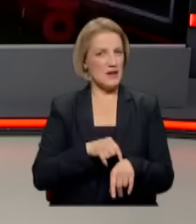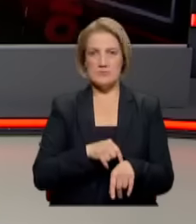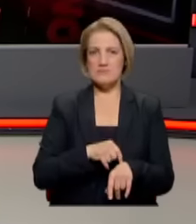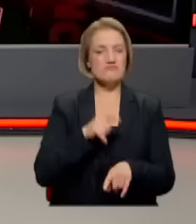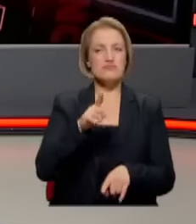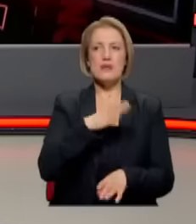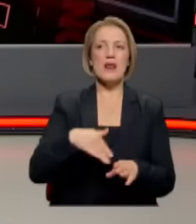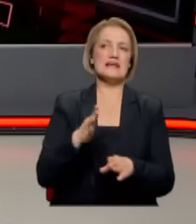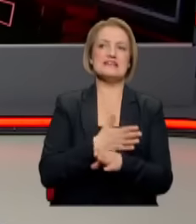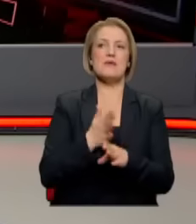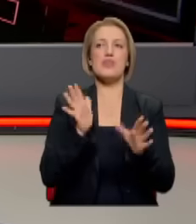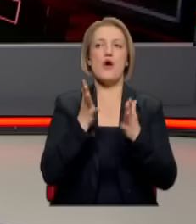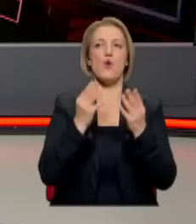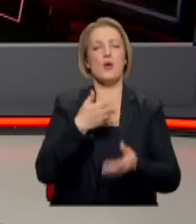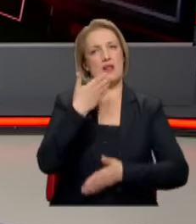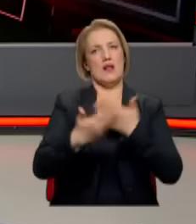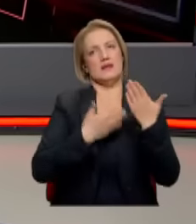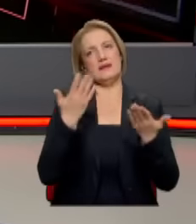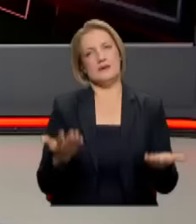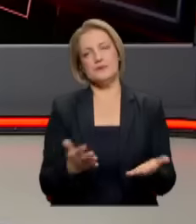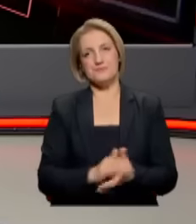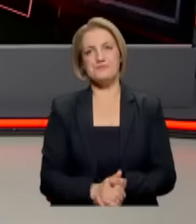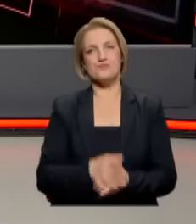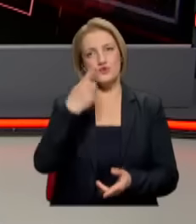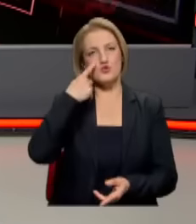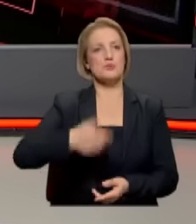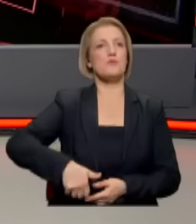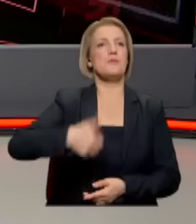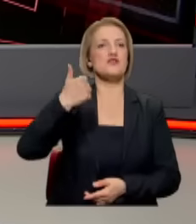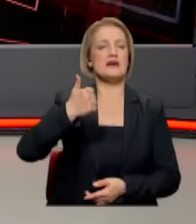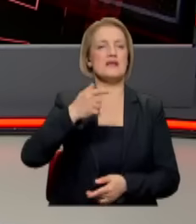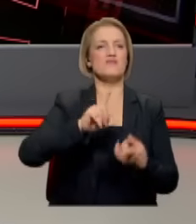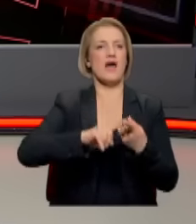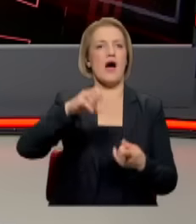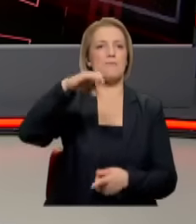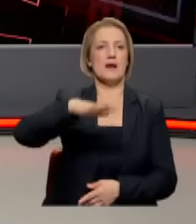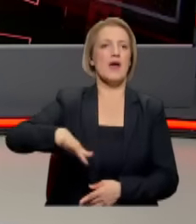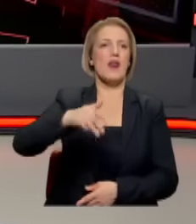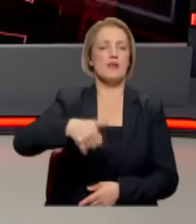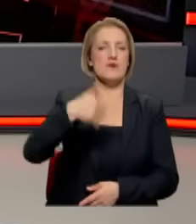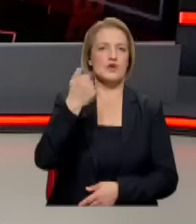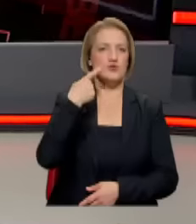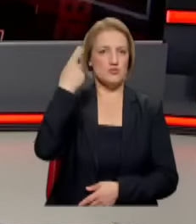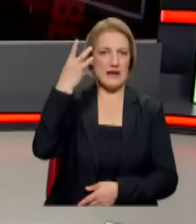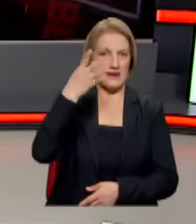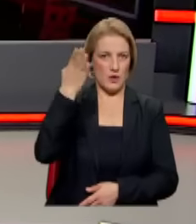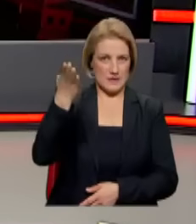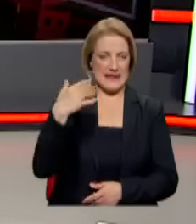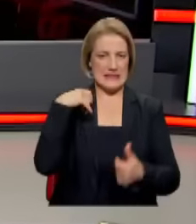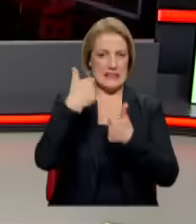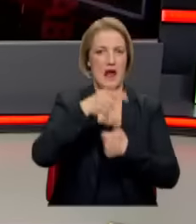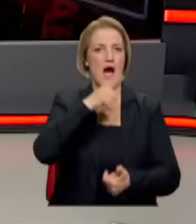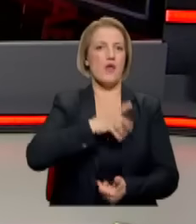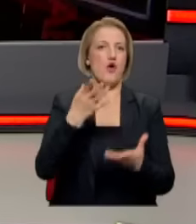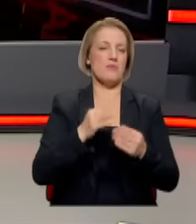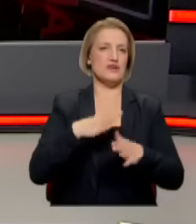Bütün bunların sebebinin ne olduğunu anlattılar zaten cumhurbaşkanı ve AK Parti Genel Başkanı Erdoğan'ın tekrar aday olmak